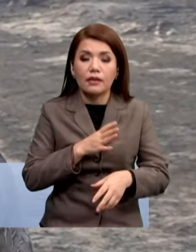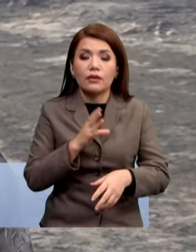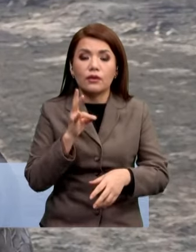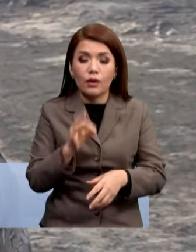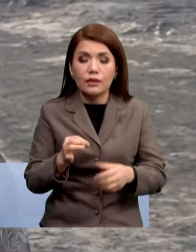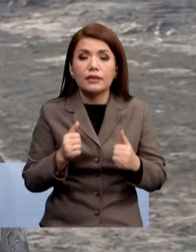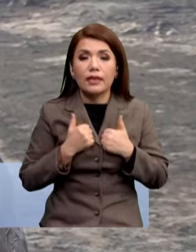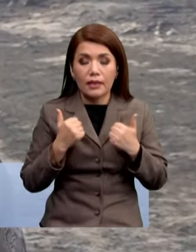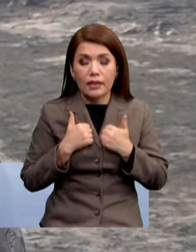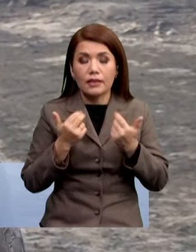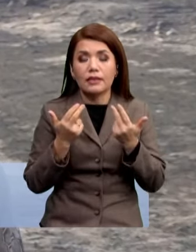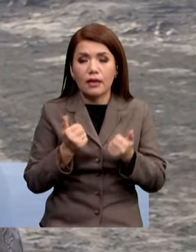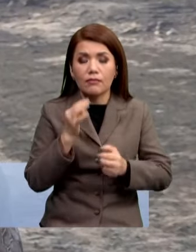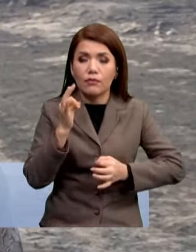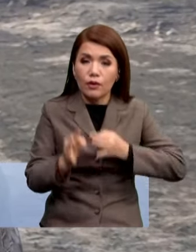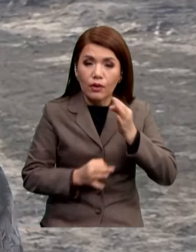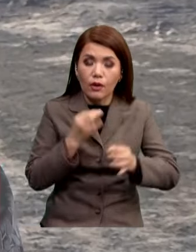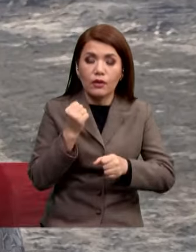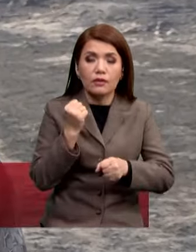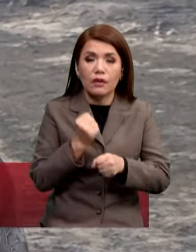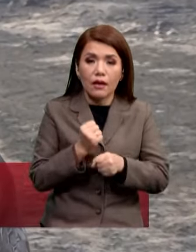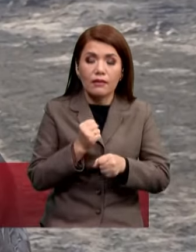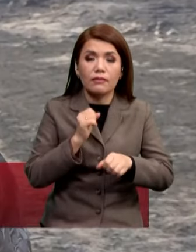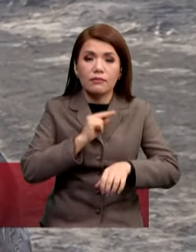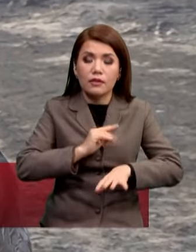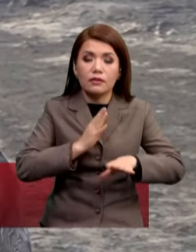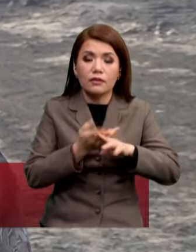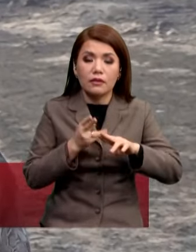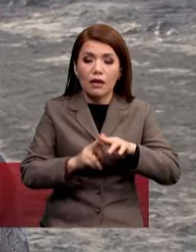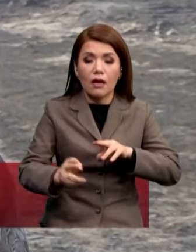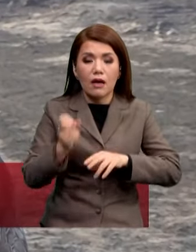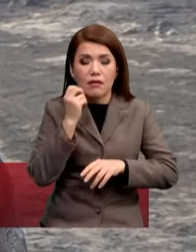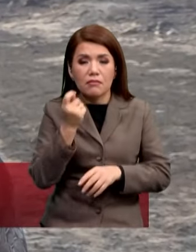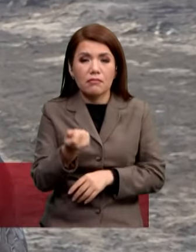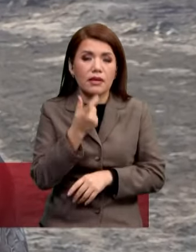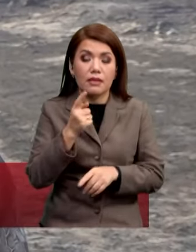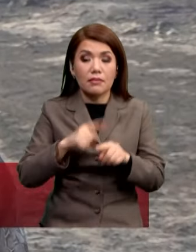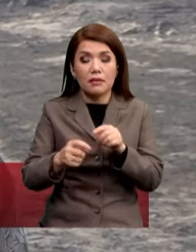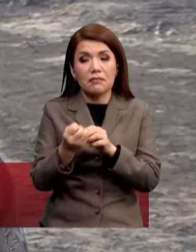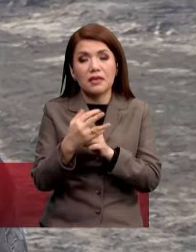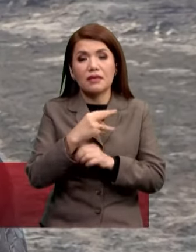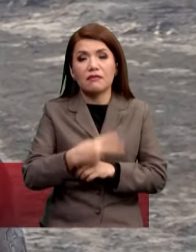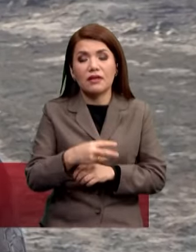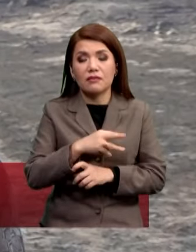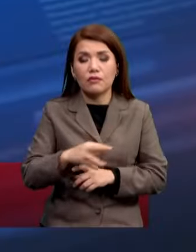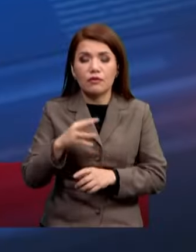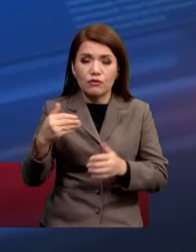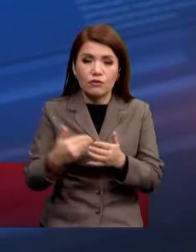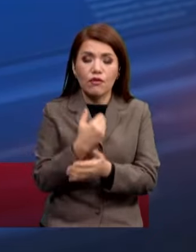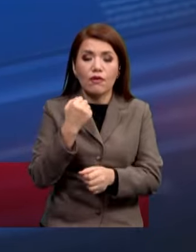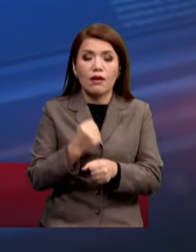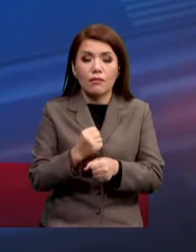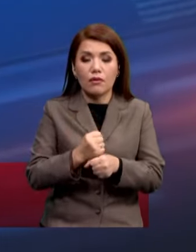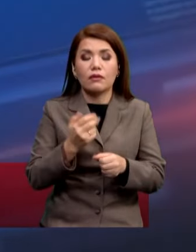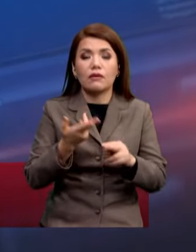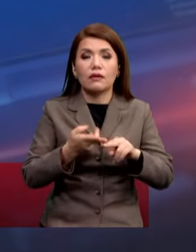Но старались, работаем круглосуточно, без остановок. Обед минимальный, буквально там по 15-20 минут и опять в работе. На